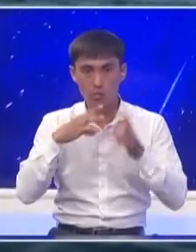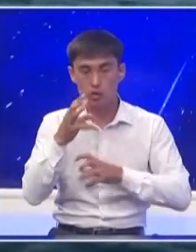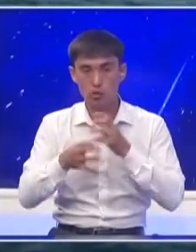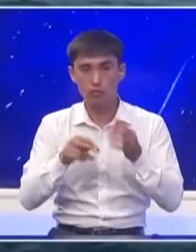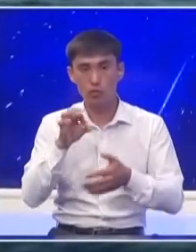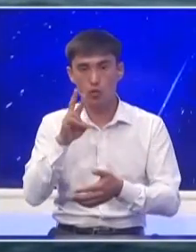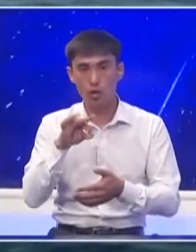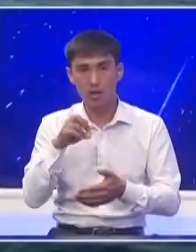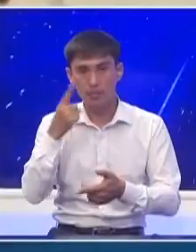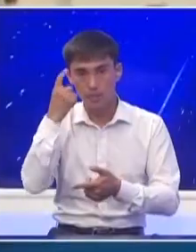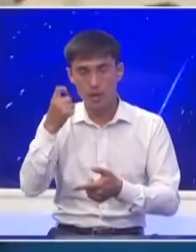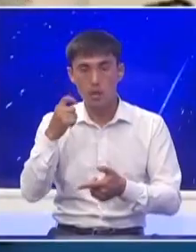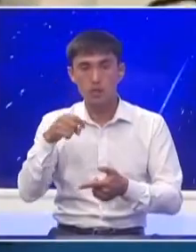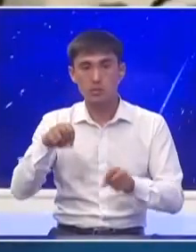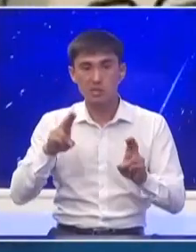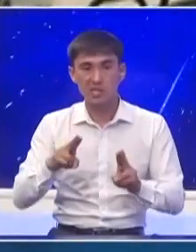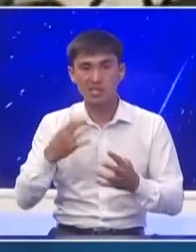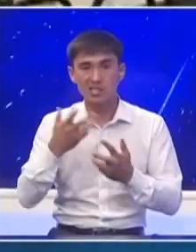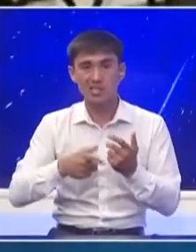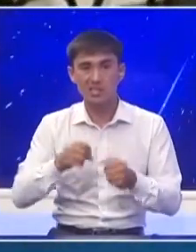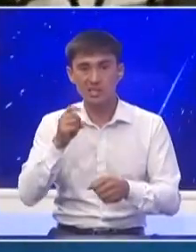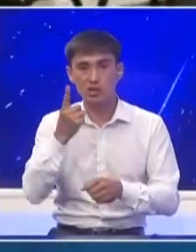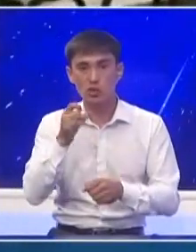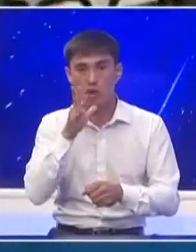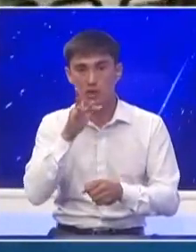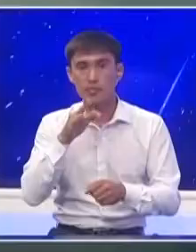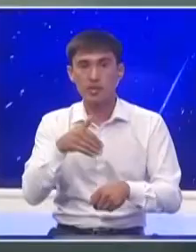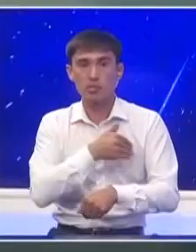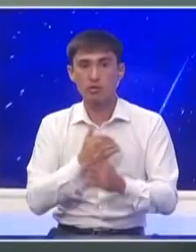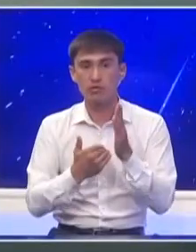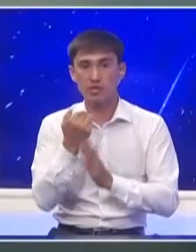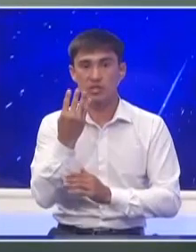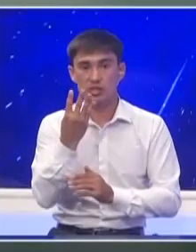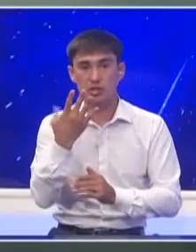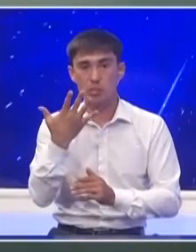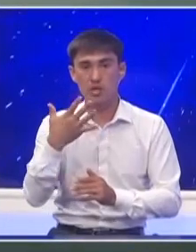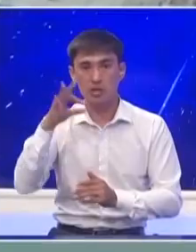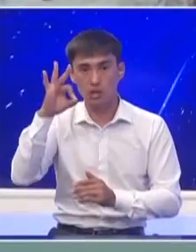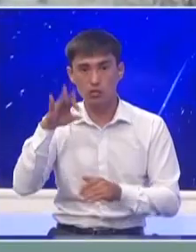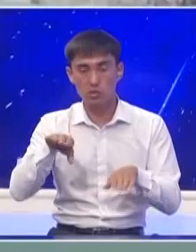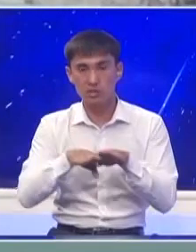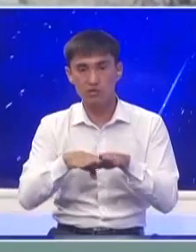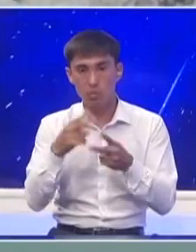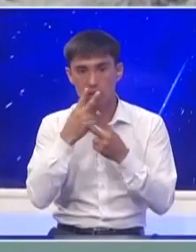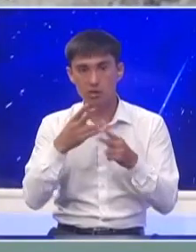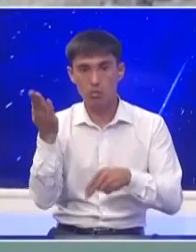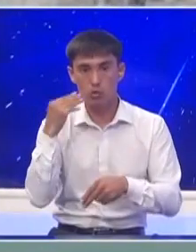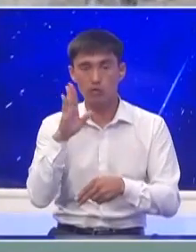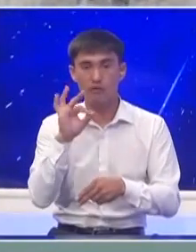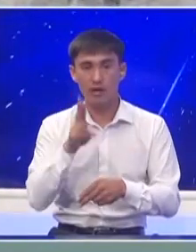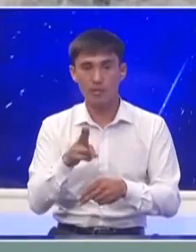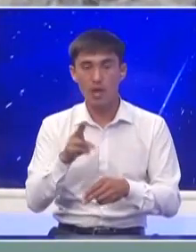доклада. По мнению специалистов, к середине столетия температура вырастет на 4-5 градусов по сравнению с показателями конца прошлого